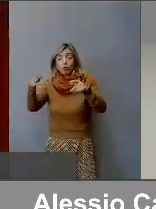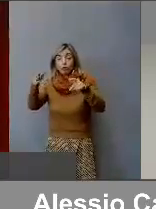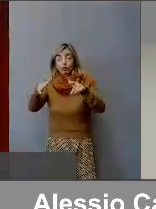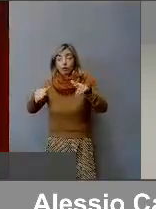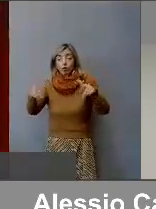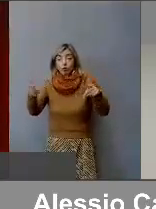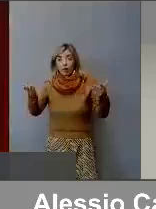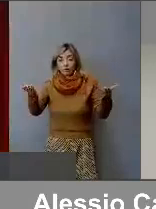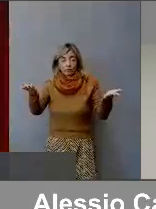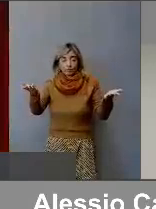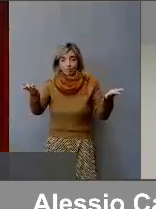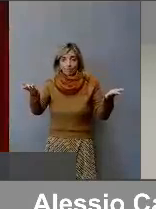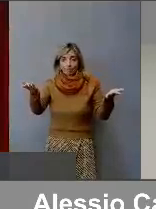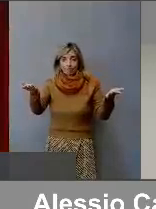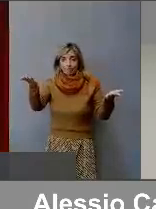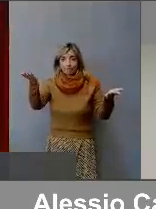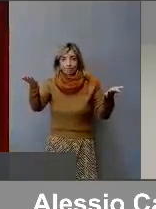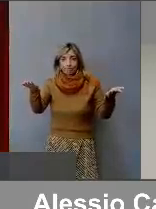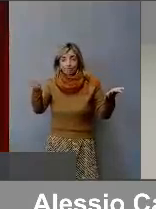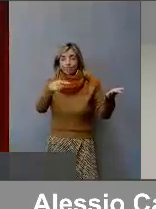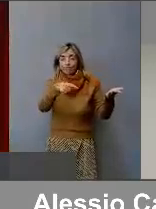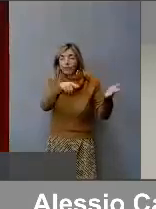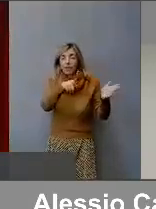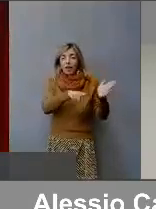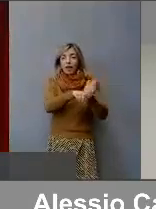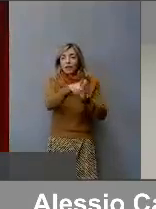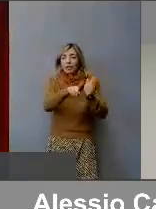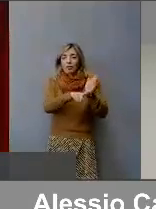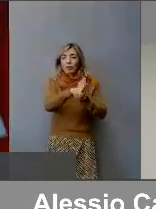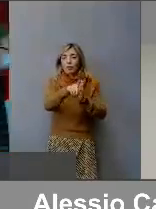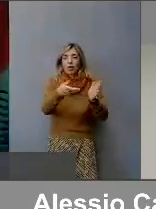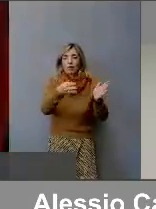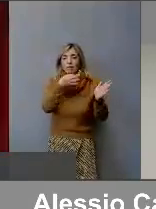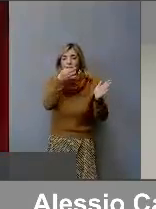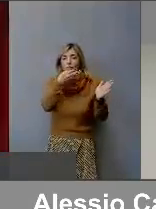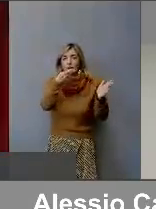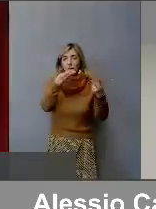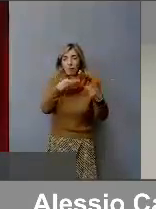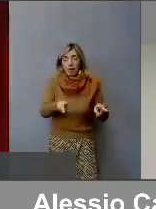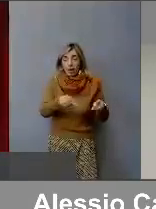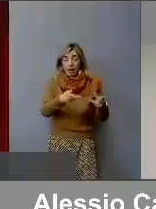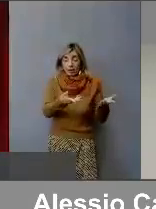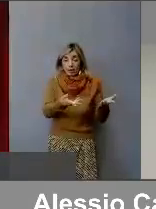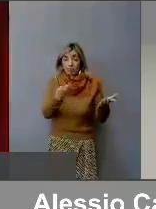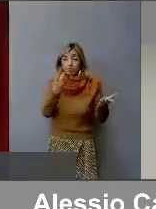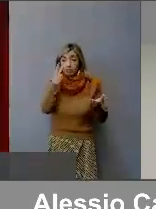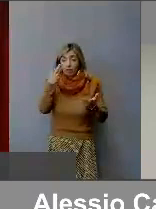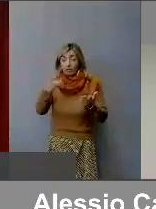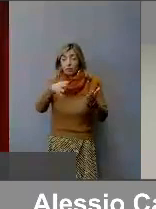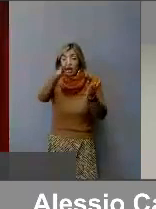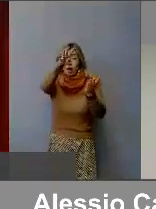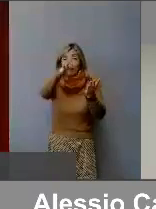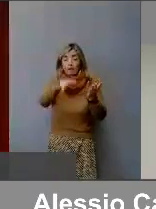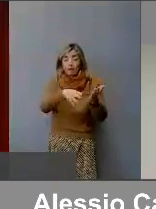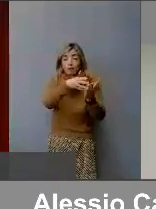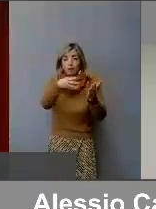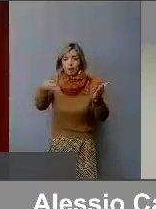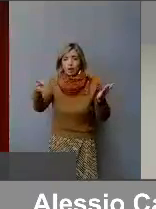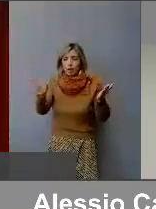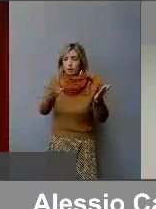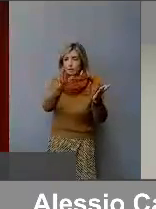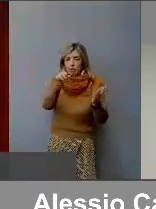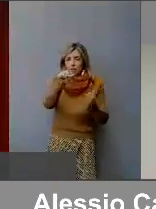molti di questi risultati clinicamente non significativi se ne ha fatto caso una tabella par alla tabella s3